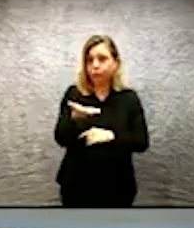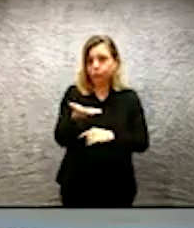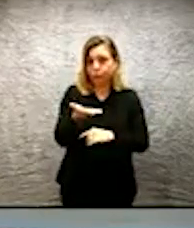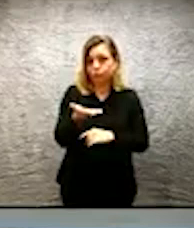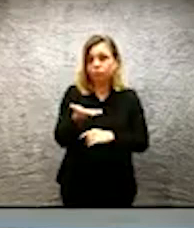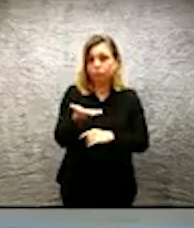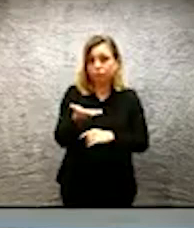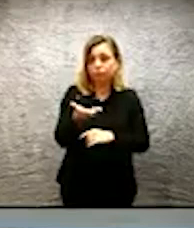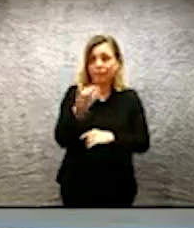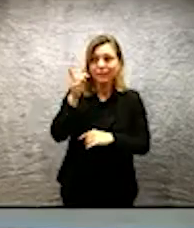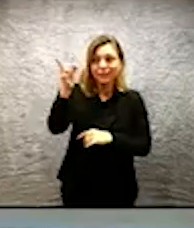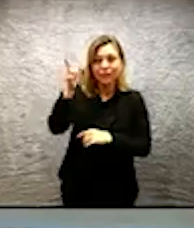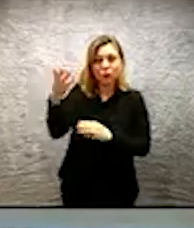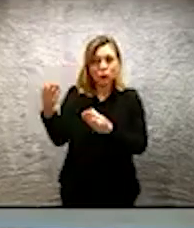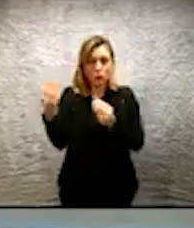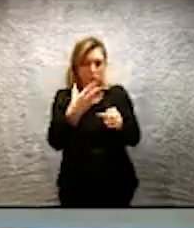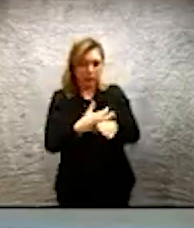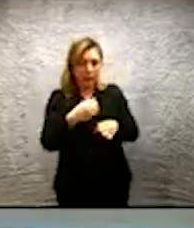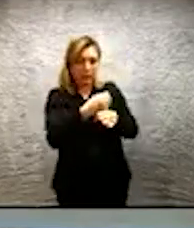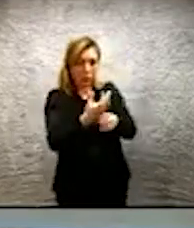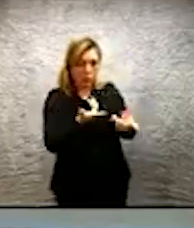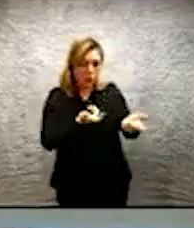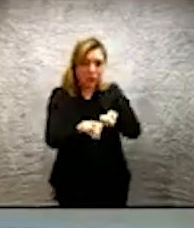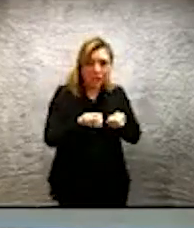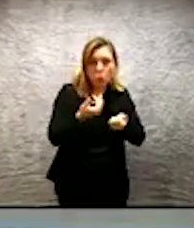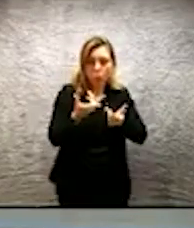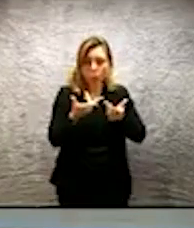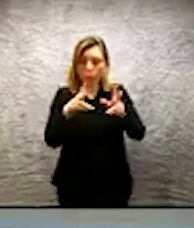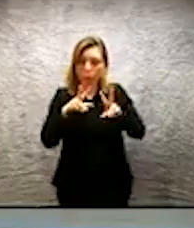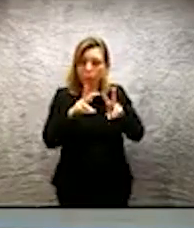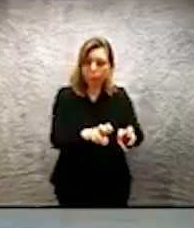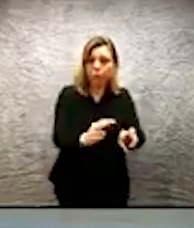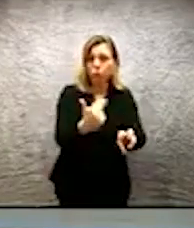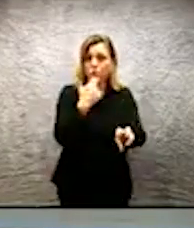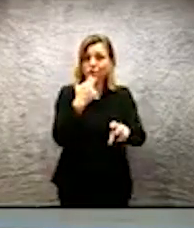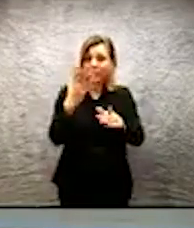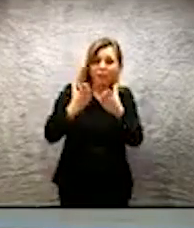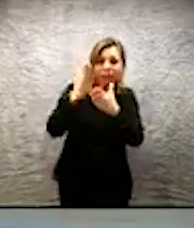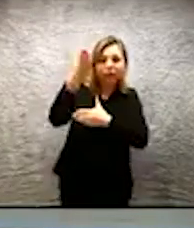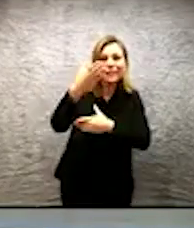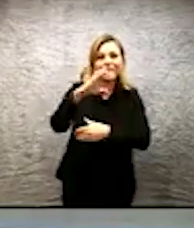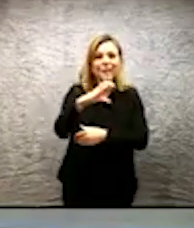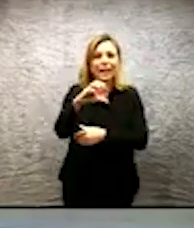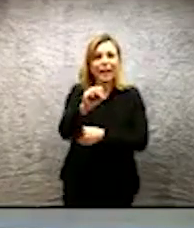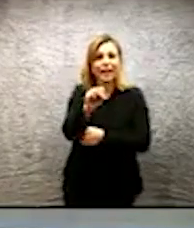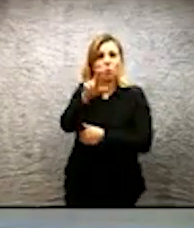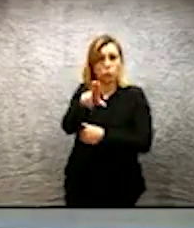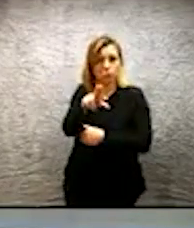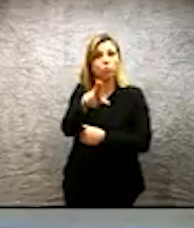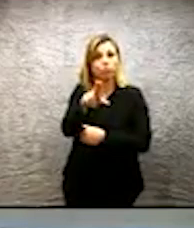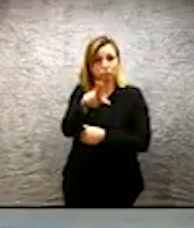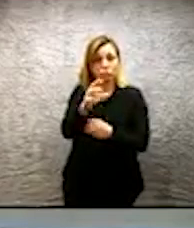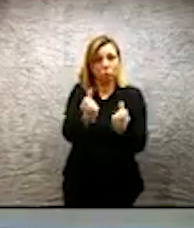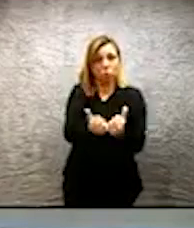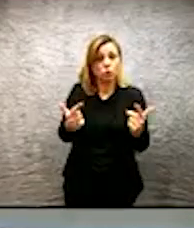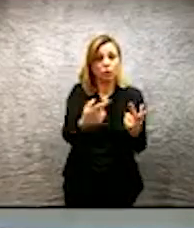permettre la création, la gestion et l'exploitation de notre futur CSU pluricommunal. Donc, je vous rappelle qu'en 2021,